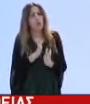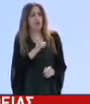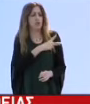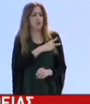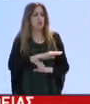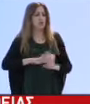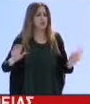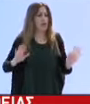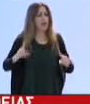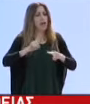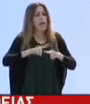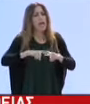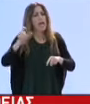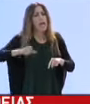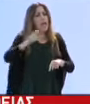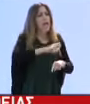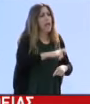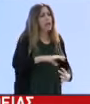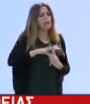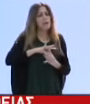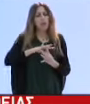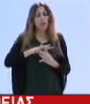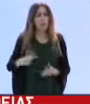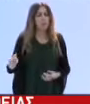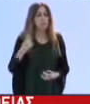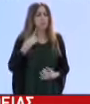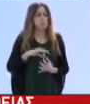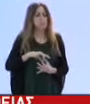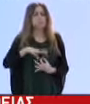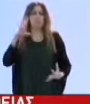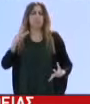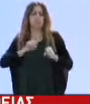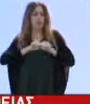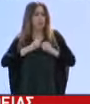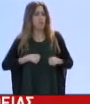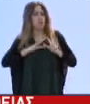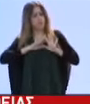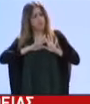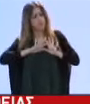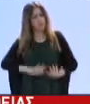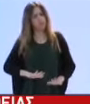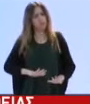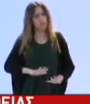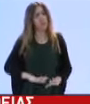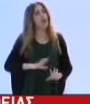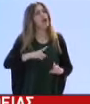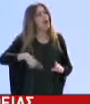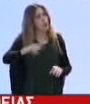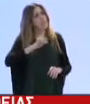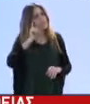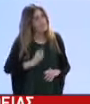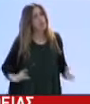αναζητούν τη χαμένη τους αυτοπεποίθηση, που ξέρουν όμως ότι ενωμένοι μπορούμε να